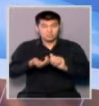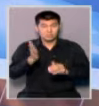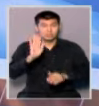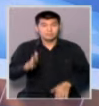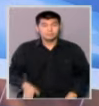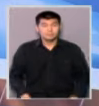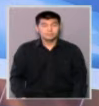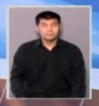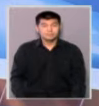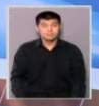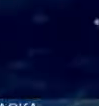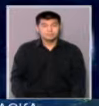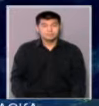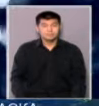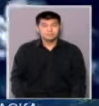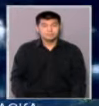алды.